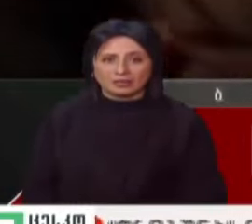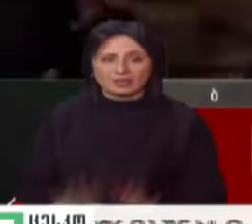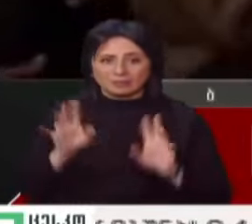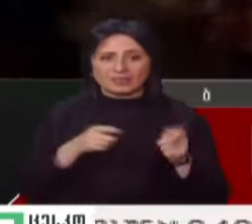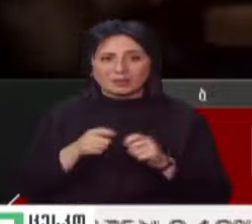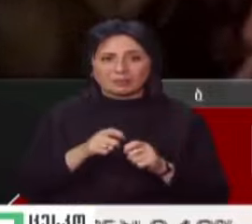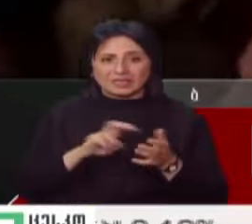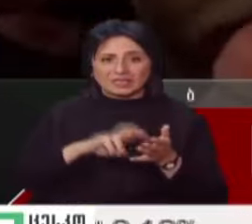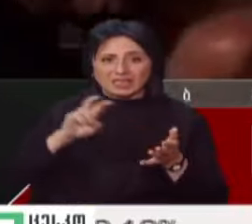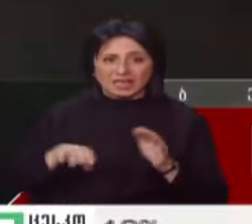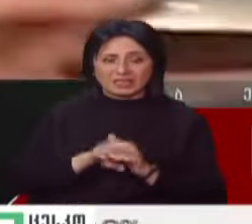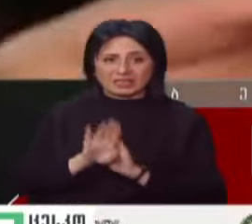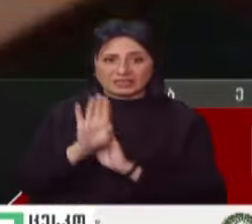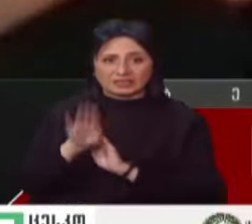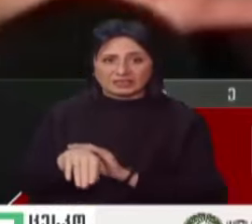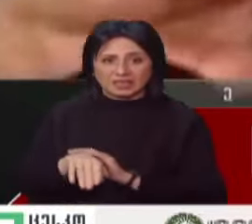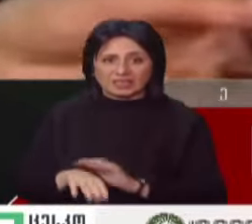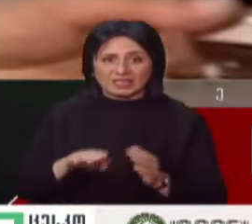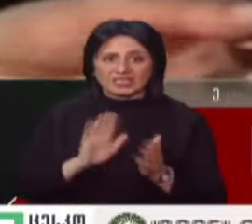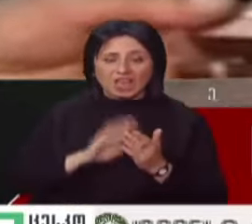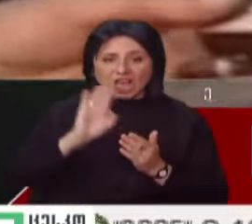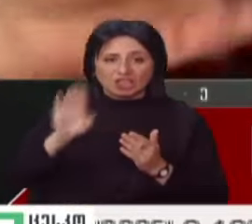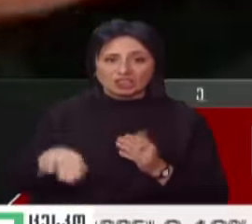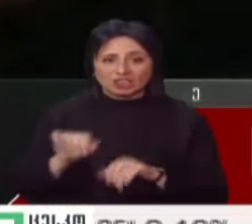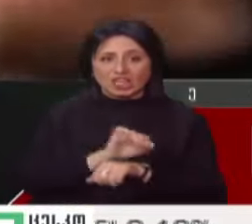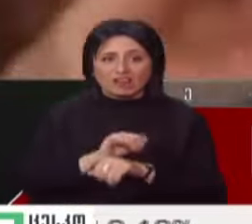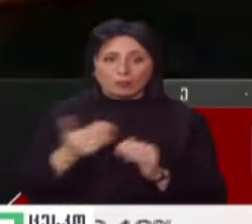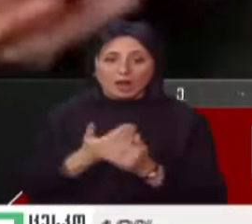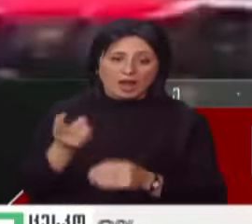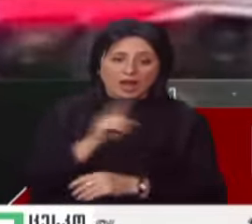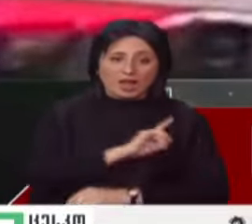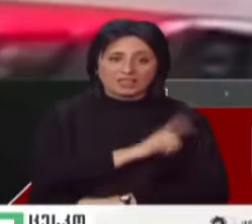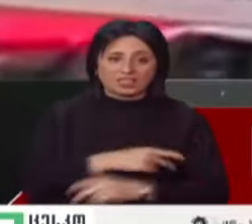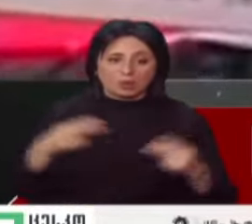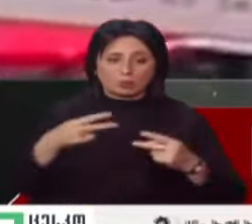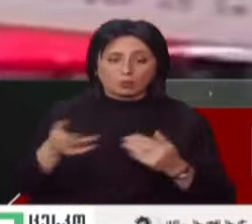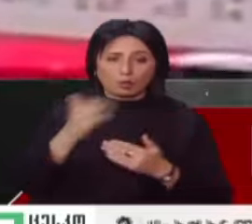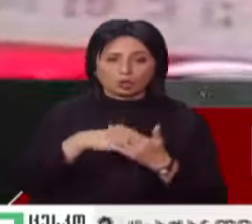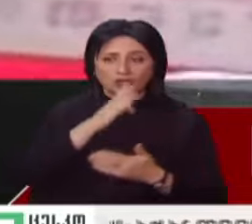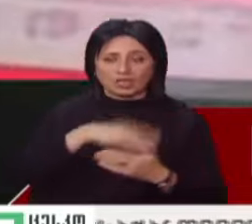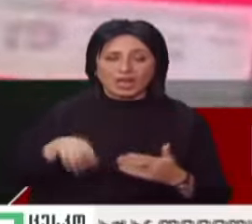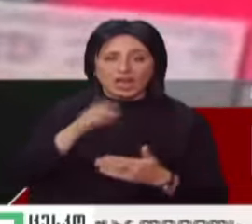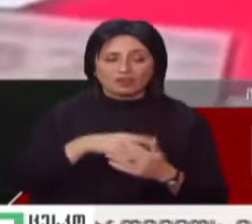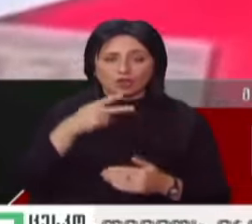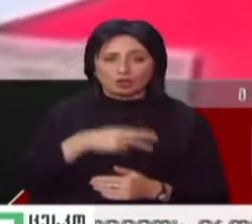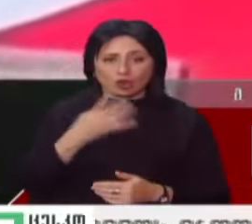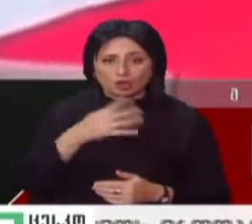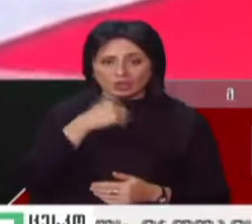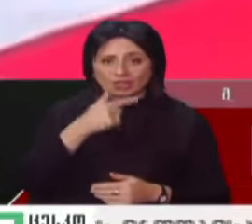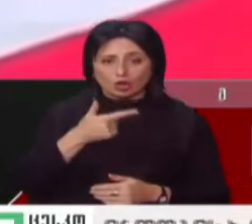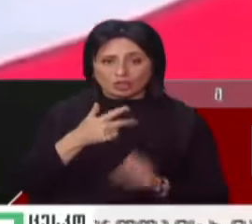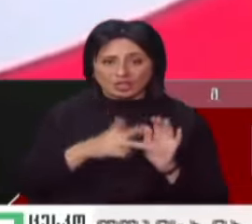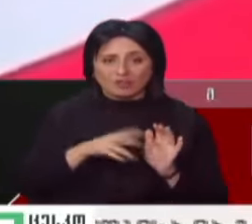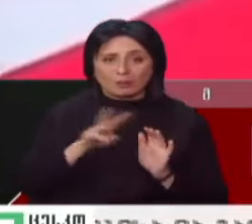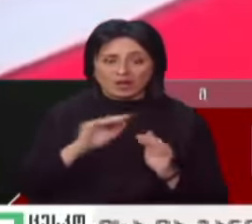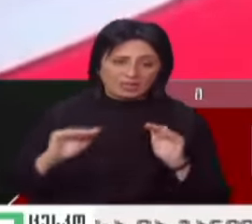Президенти гададга да цавида. Сахши! Революцит мусульма ахалмадзалам ки пропорциули шедегеби гаукмада, ориетас отхицалис отздарува